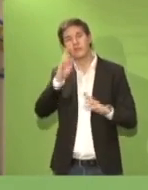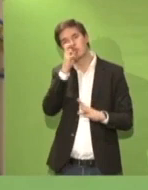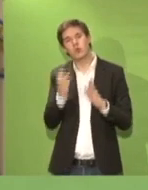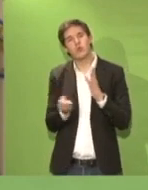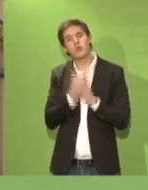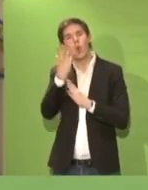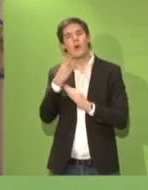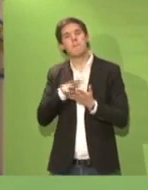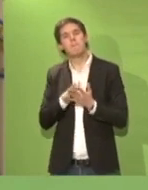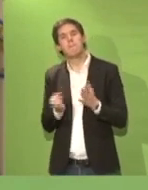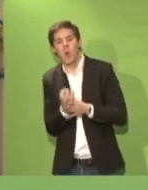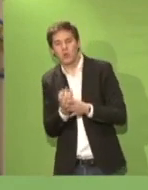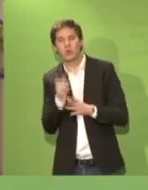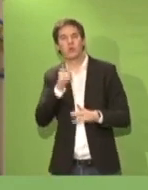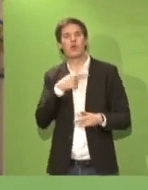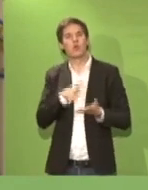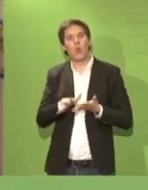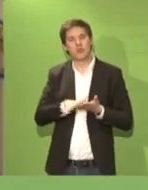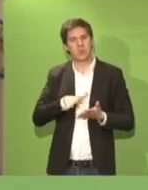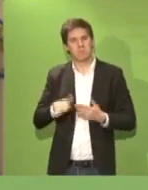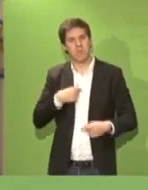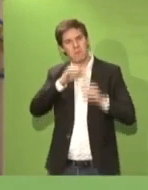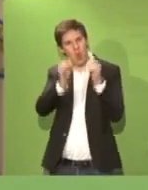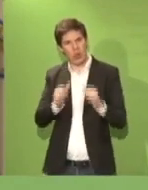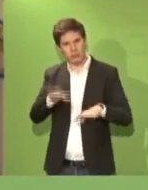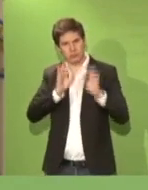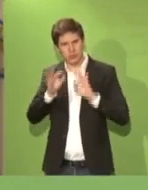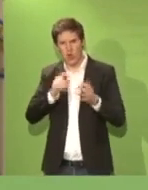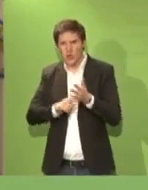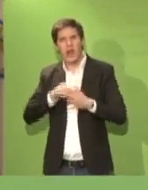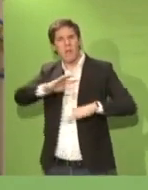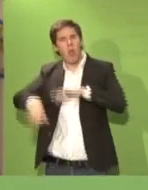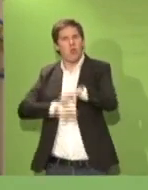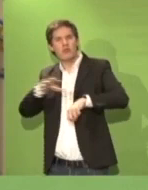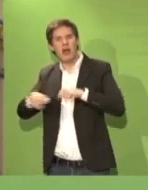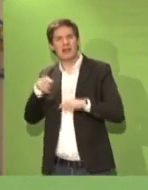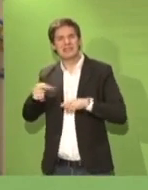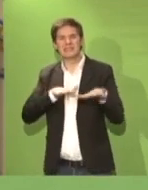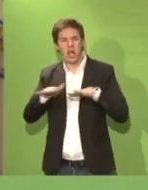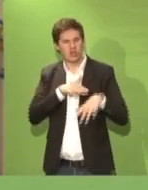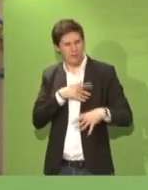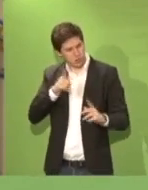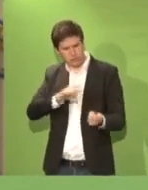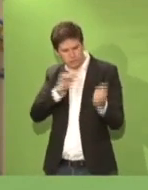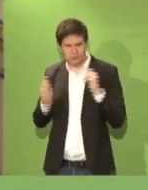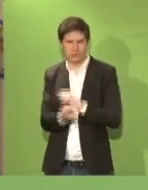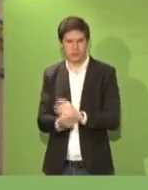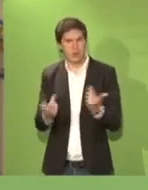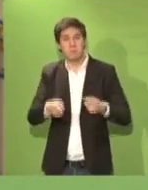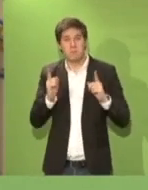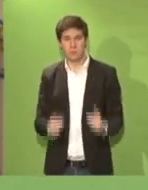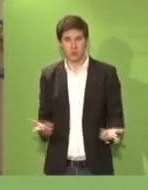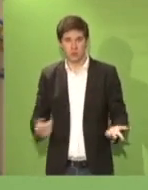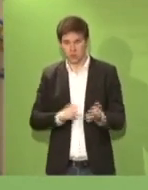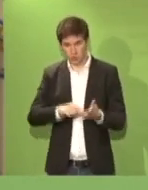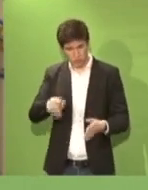und Konsummodelle entwickeln, damit wir diese Plünder- und Plundergesellschaft tatsächlich überwinden können, und wir werden es müssen,